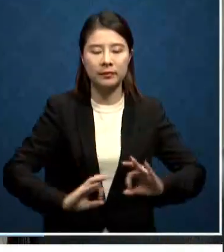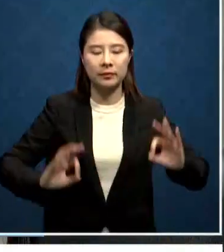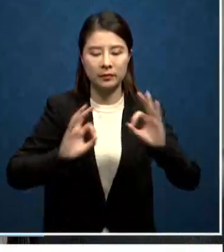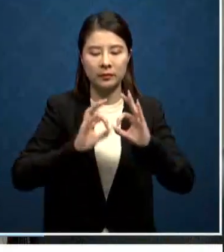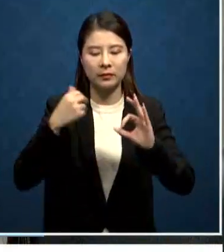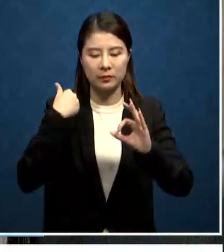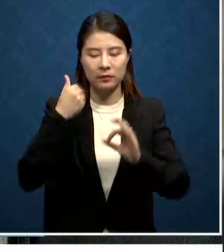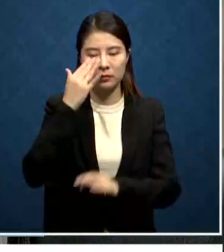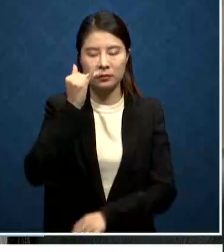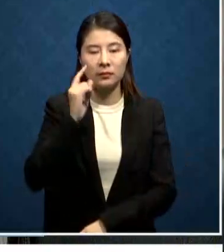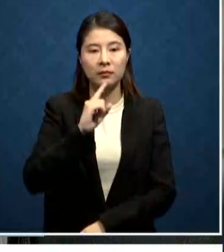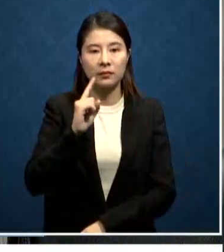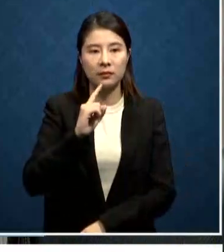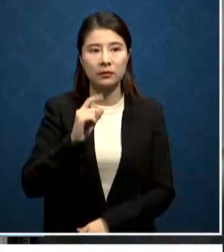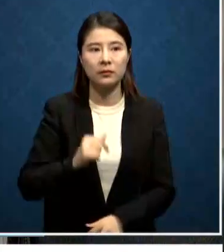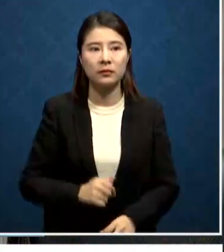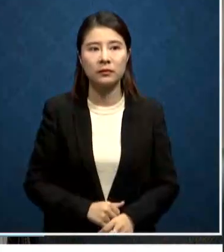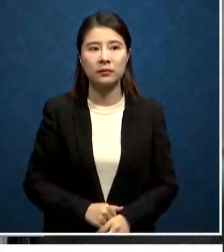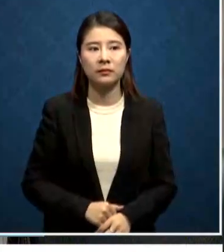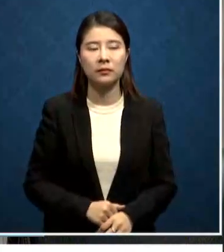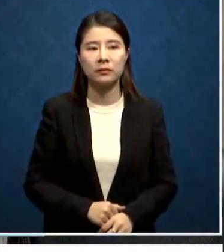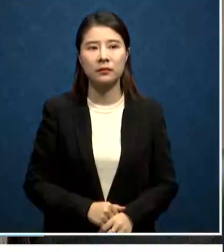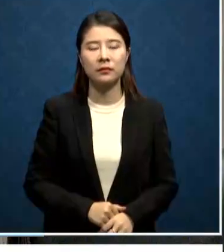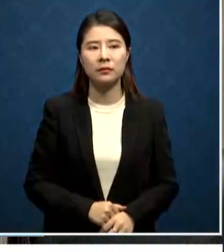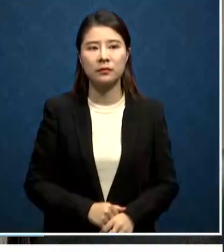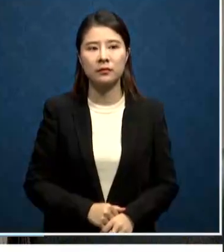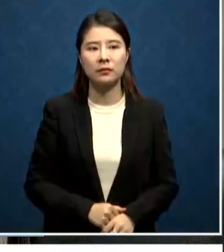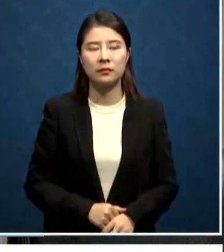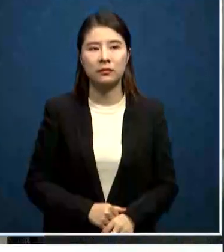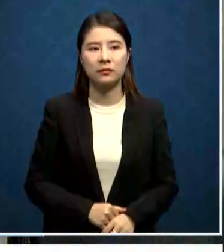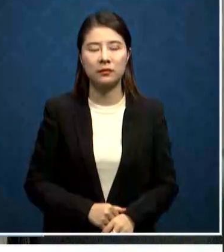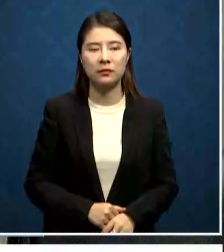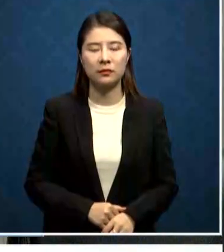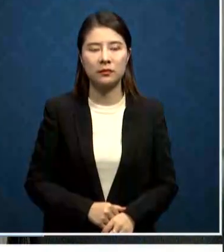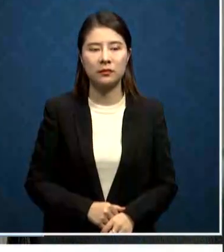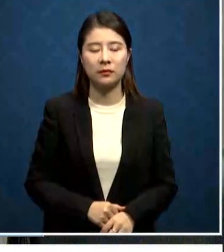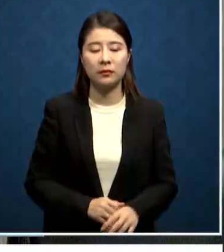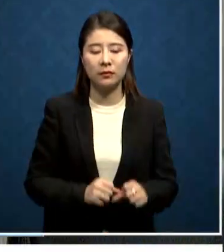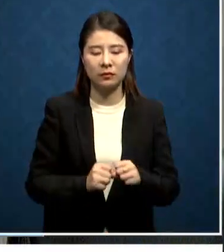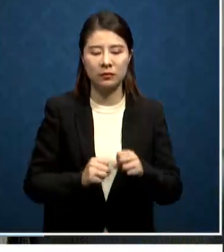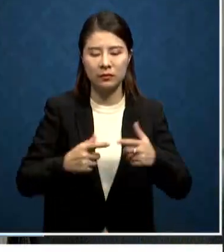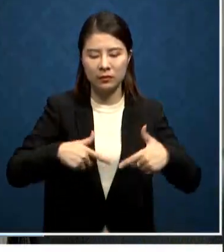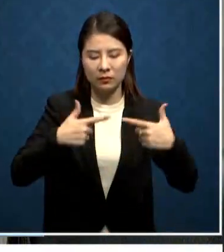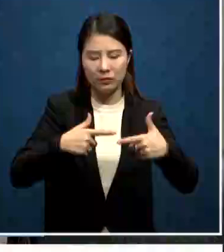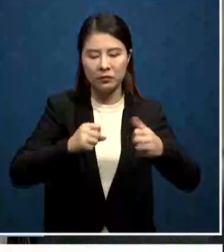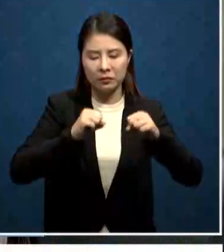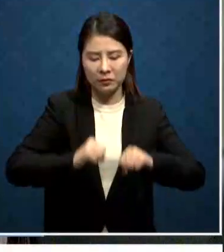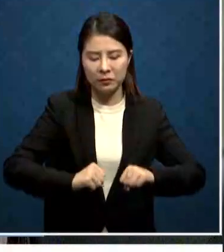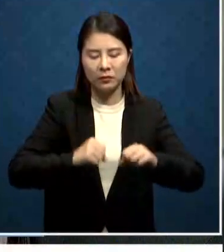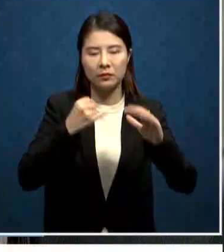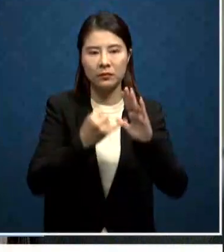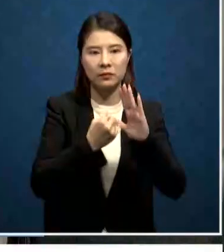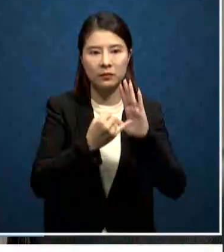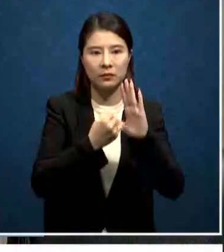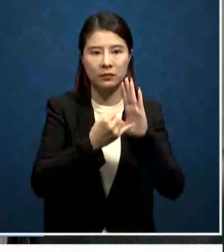มันจะทำให้เรื่องของข้อพิพาทต่างๆเนี่ยมันลุล่วงไปได้นะครับไม่ให้ไปล